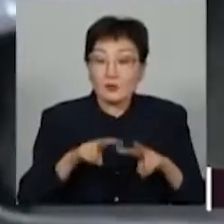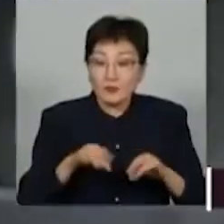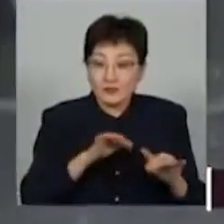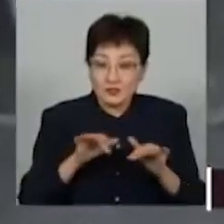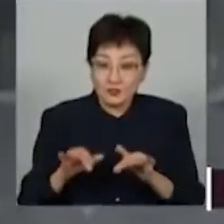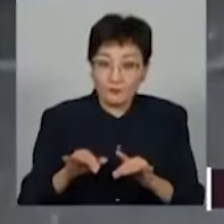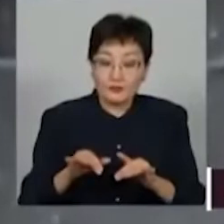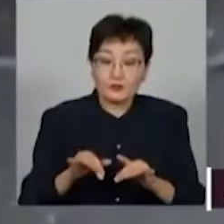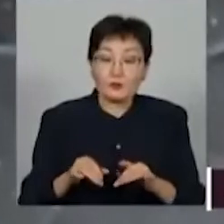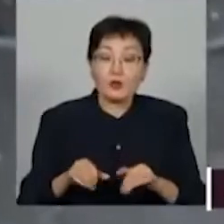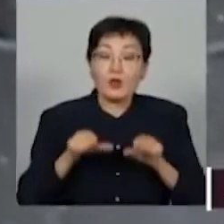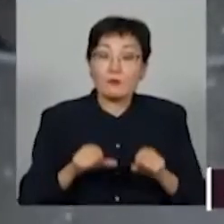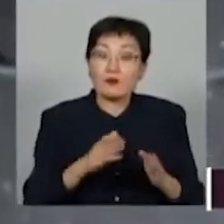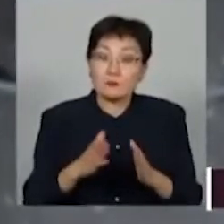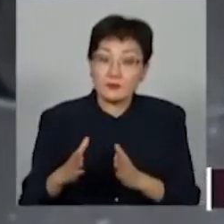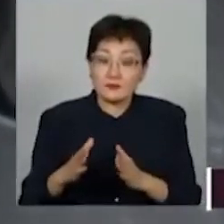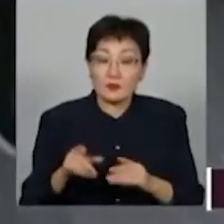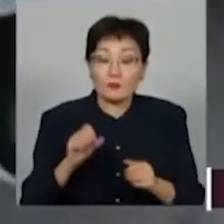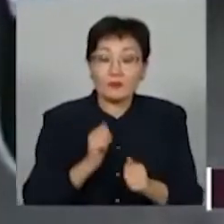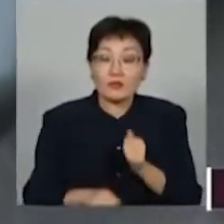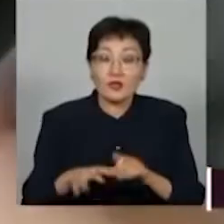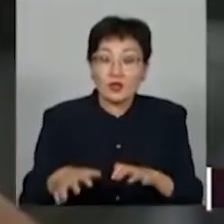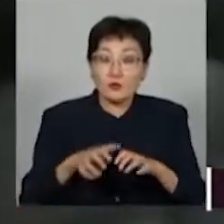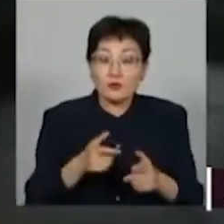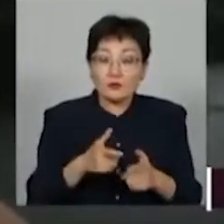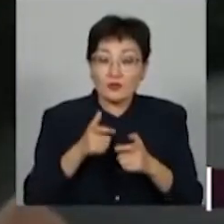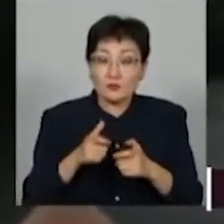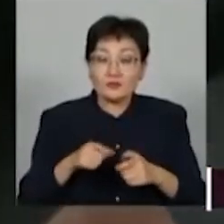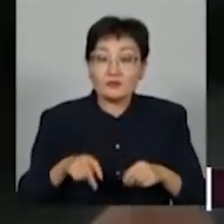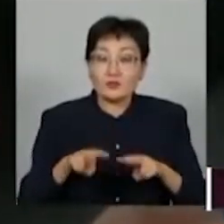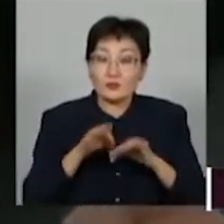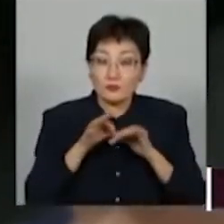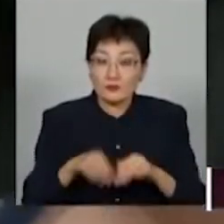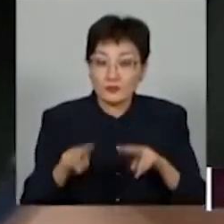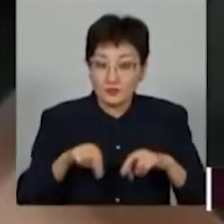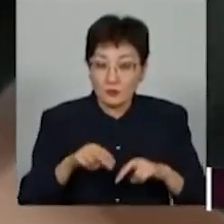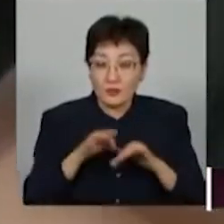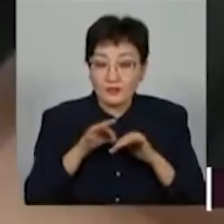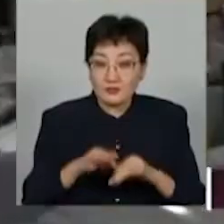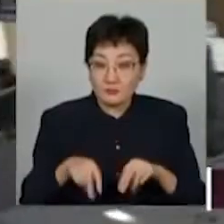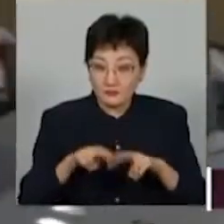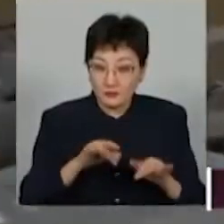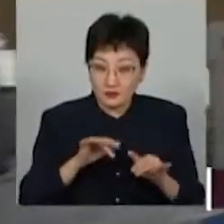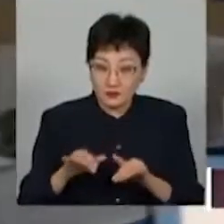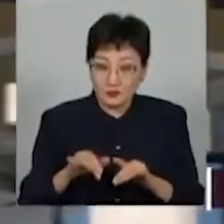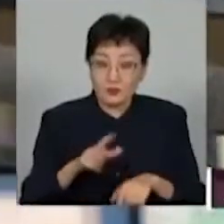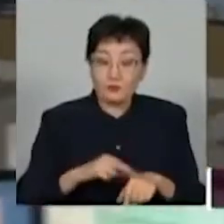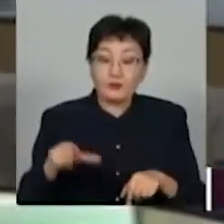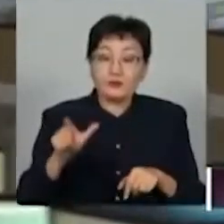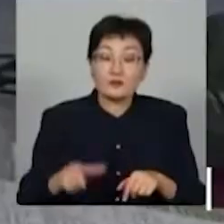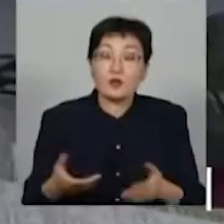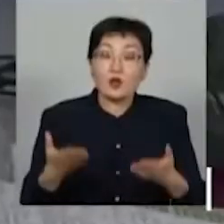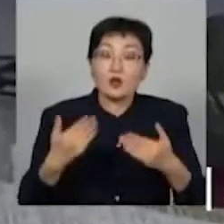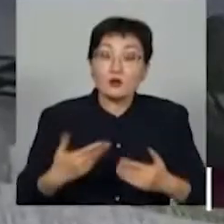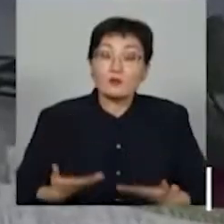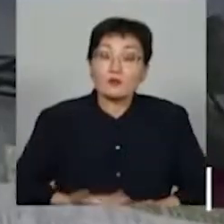оперативно-профилактического мероприятия «Правопорядок». По каждому изъятому оружию назначена экспертиза, проводится проверка. Правоохранители